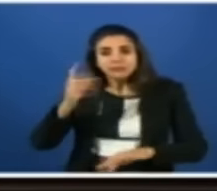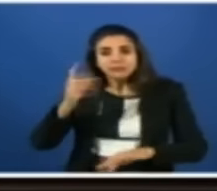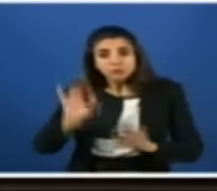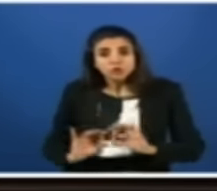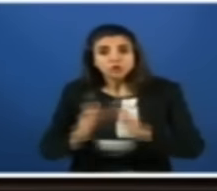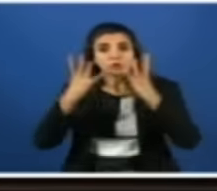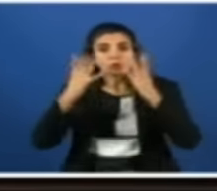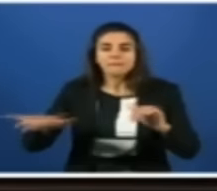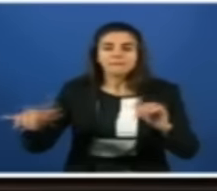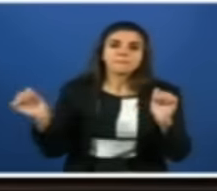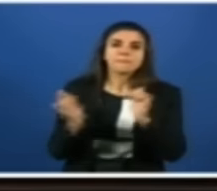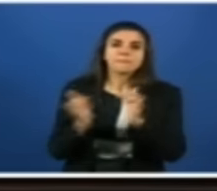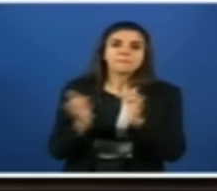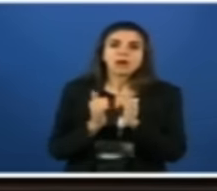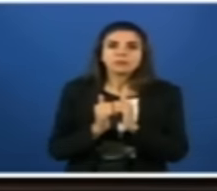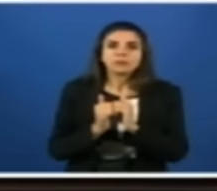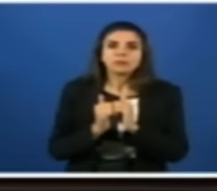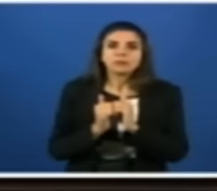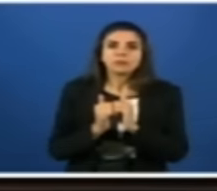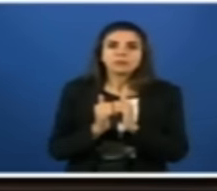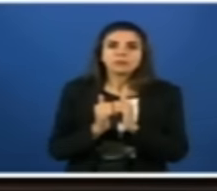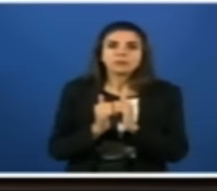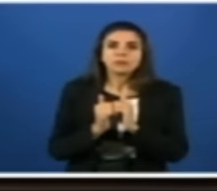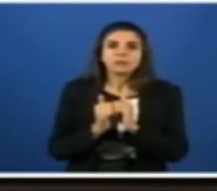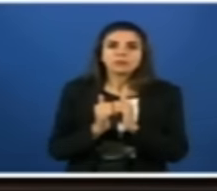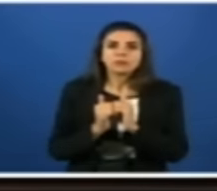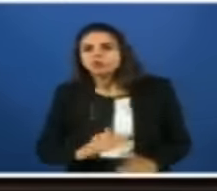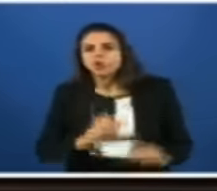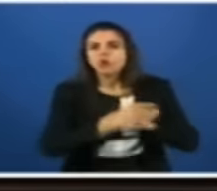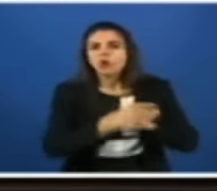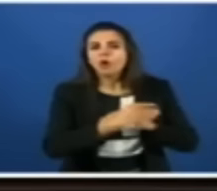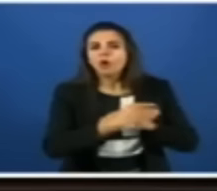çözelim. Son sözü millet söylesin.